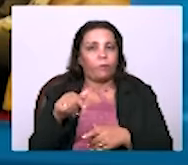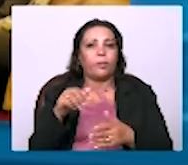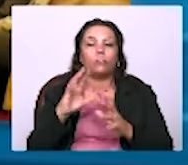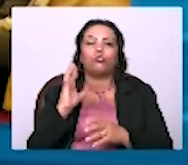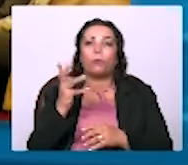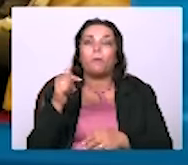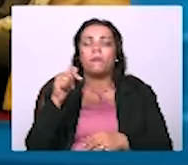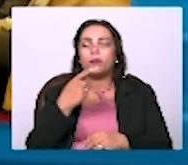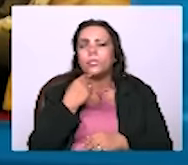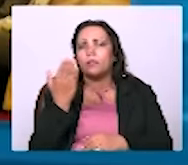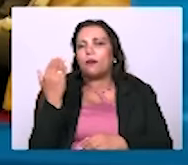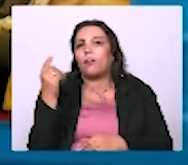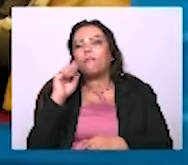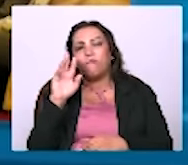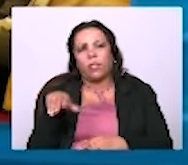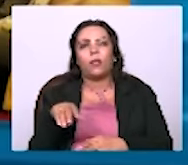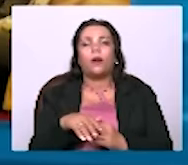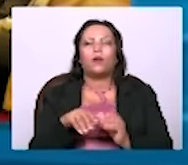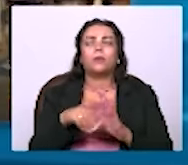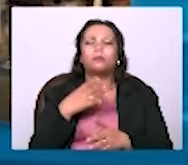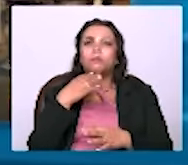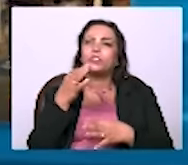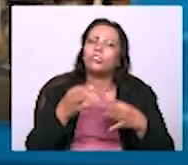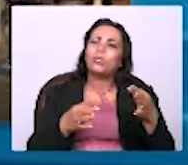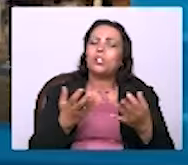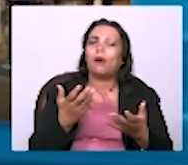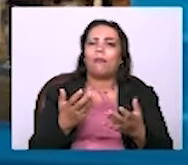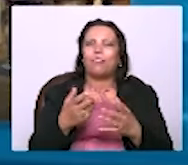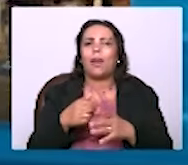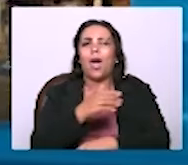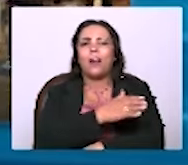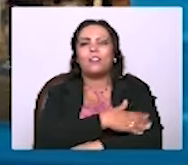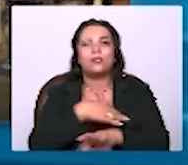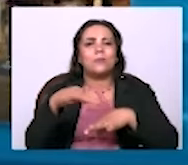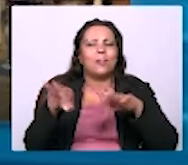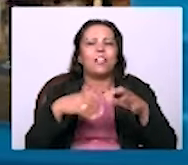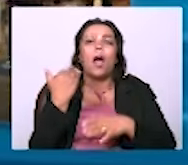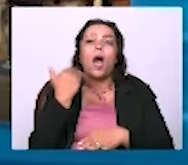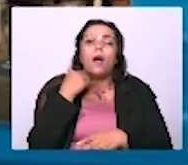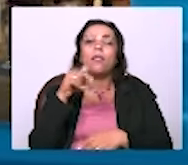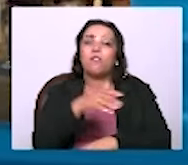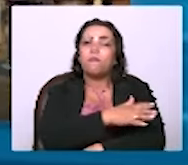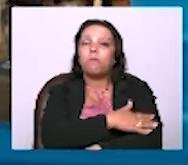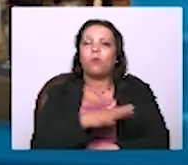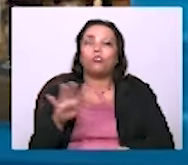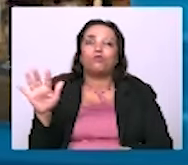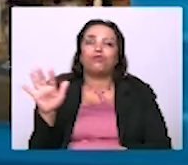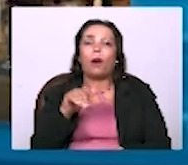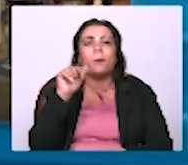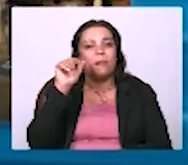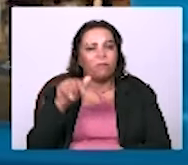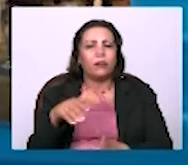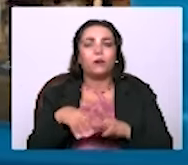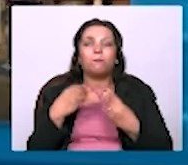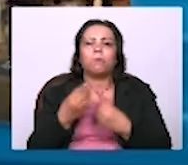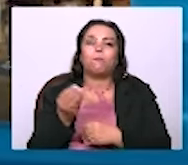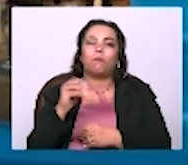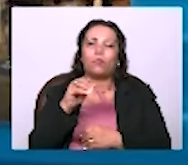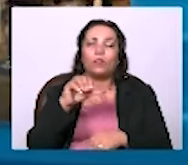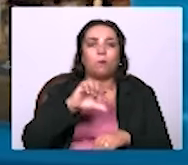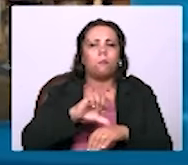القرار في السنوات الاخيره يعني تنسيقيه شباب الاحزاب والسياسيين بقى في عدد كبير من النواب في البرلمان من التنسيقيه وفي